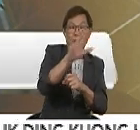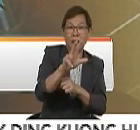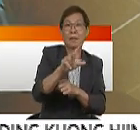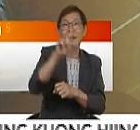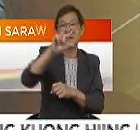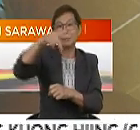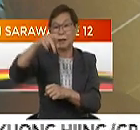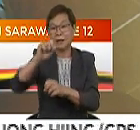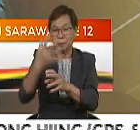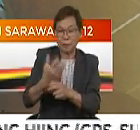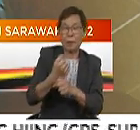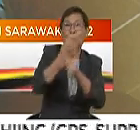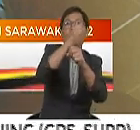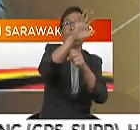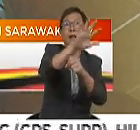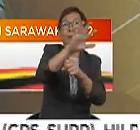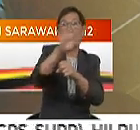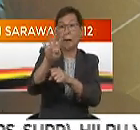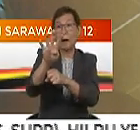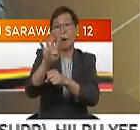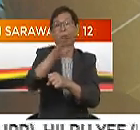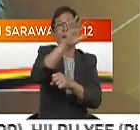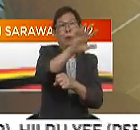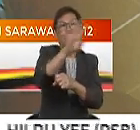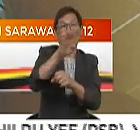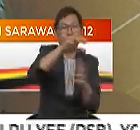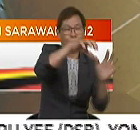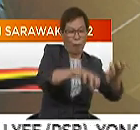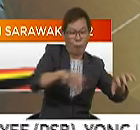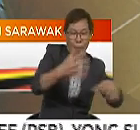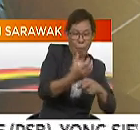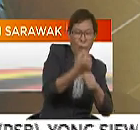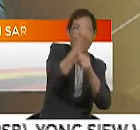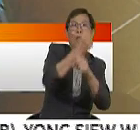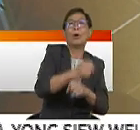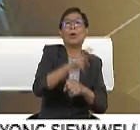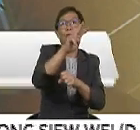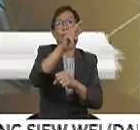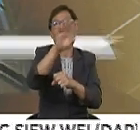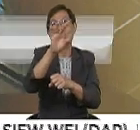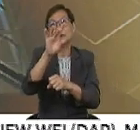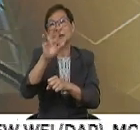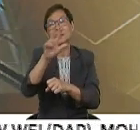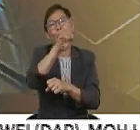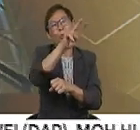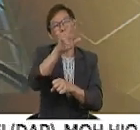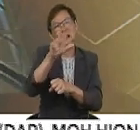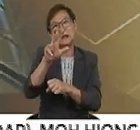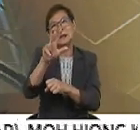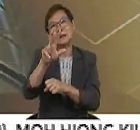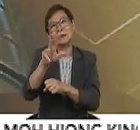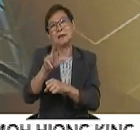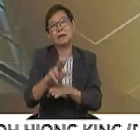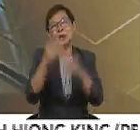harus mendapat lebih daripada 55 kursi. Bagi saya 23 itu di dalam tangan. Cuma